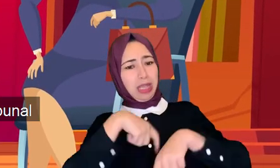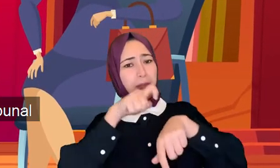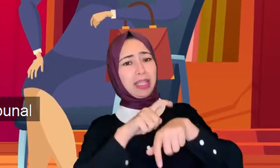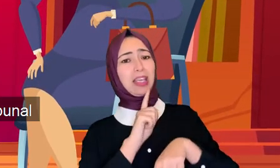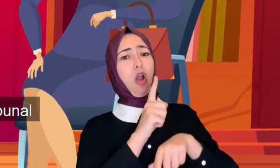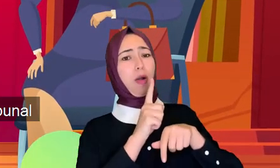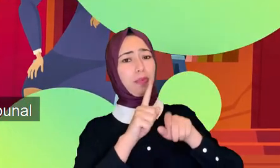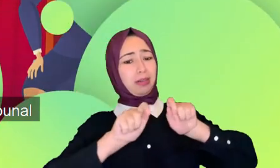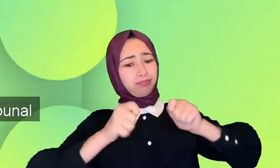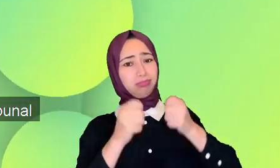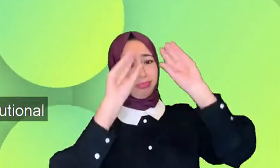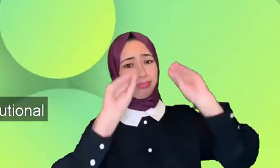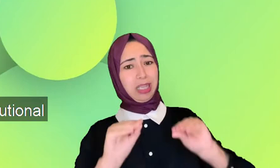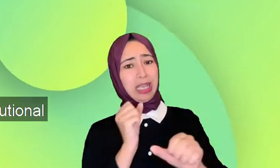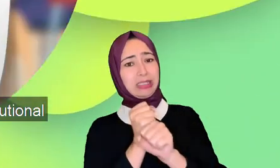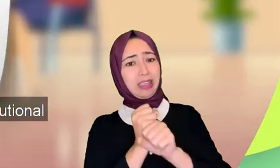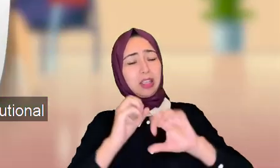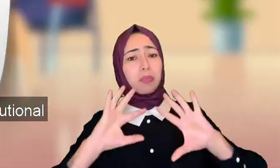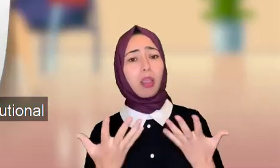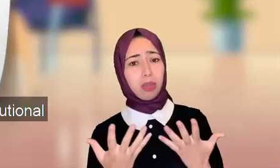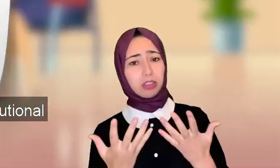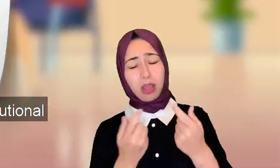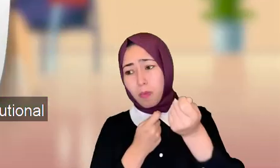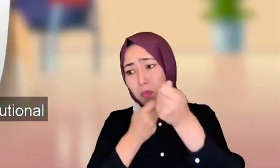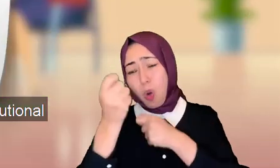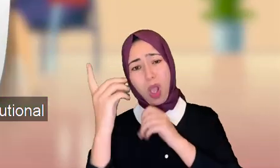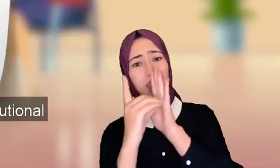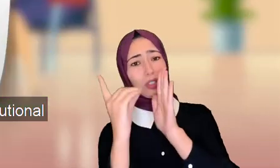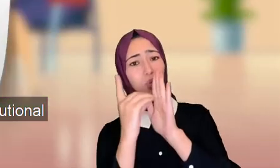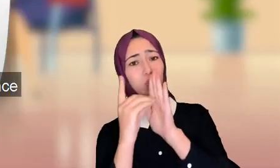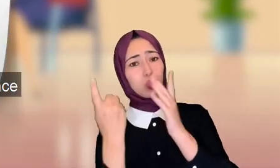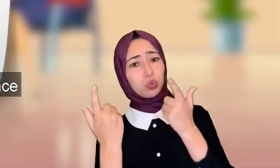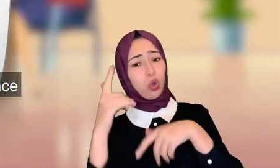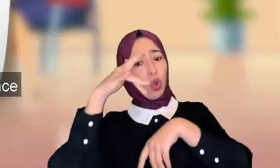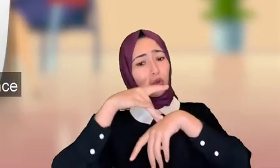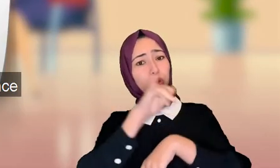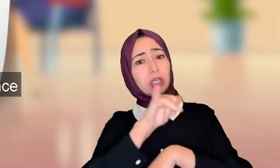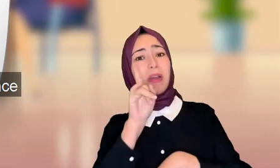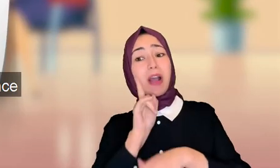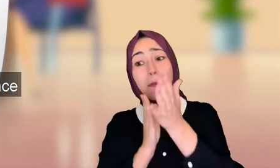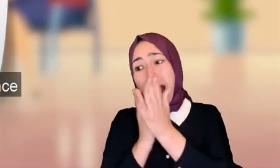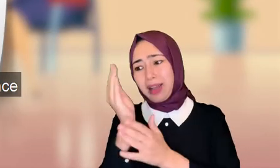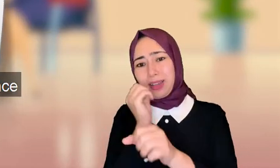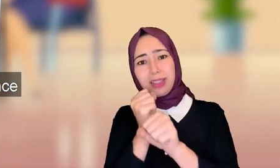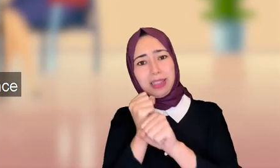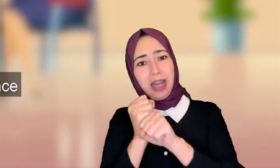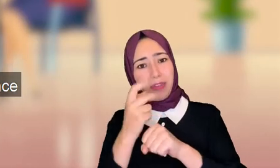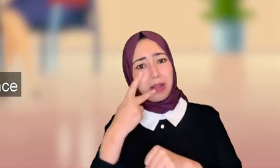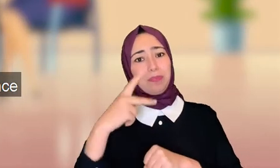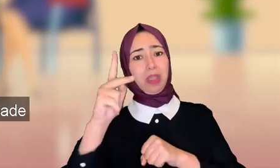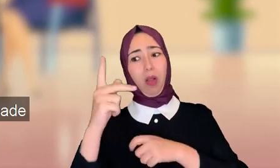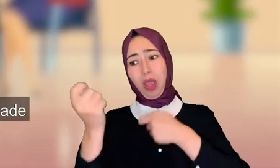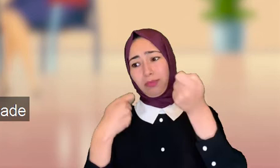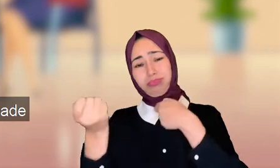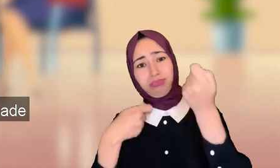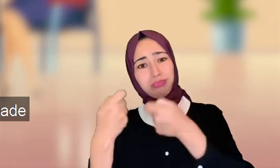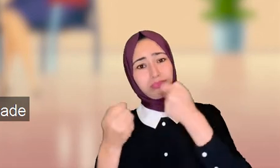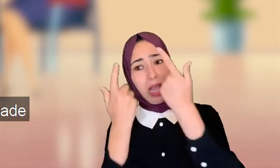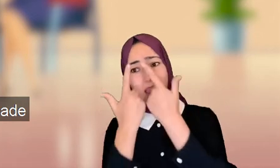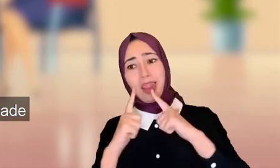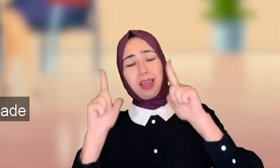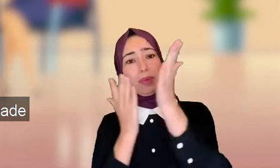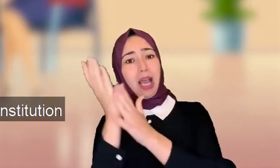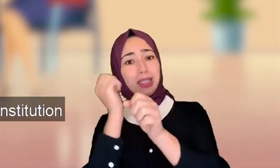تجاوز السلطة في المحكمة الإدارية، تقول فيه اللي القرار غير دستوري على خاطره يمس من جوهر الحق في العمل وحرية